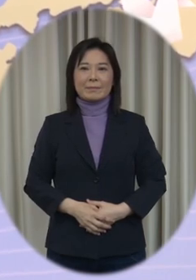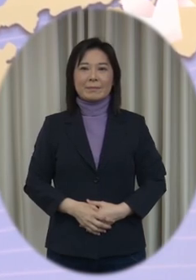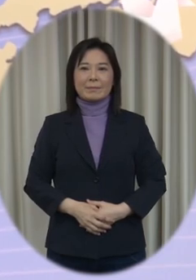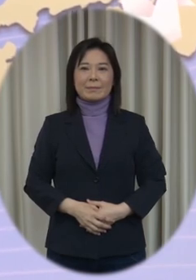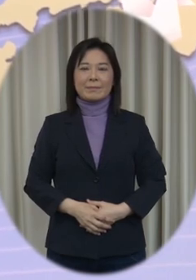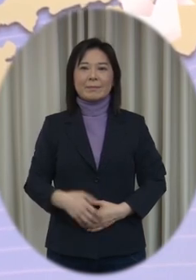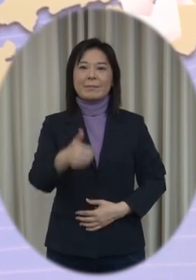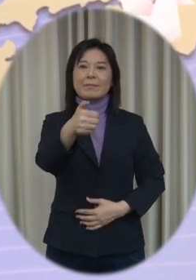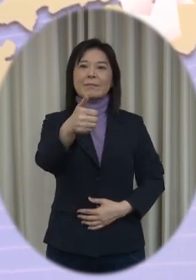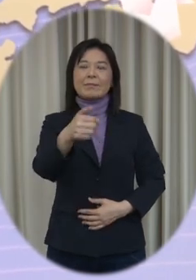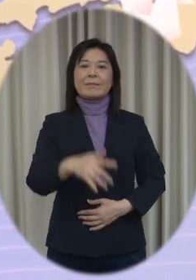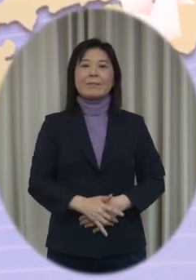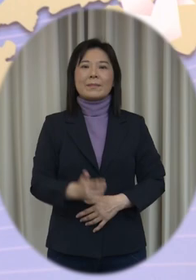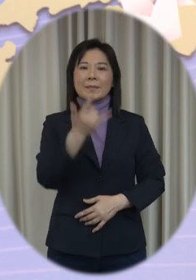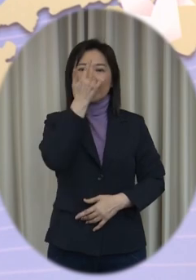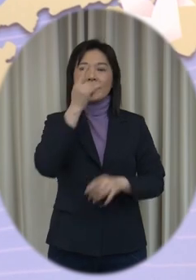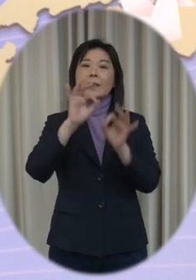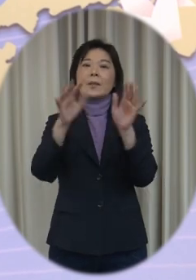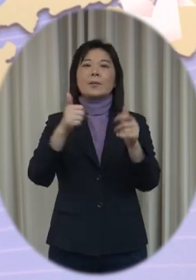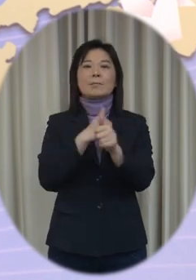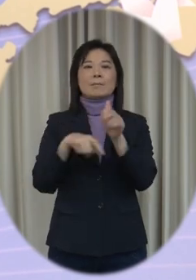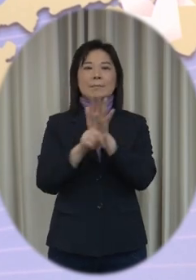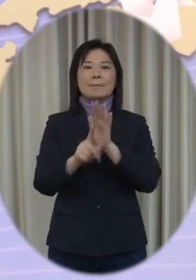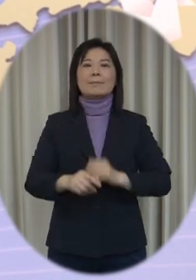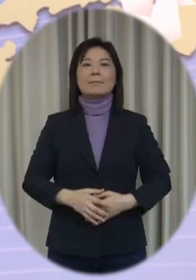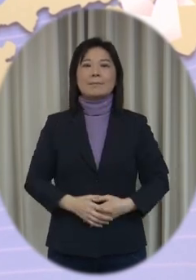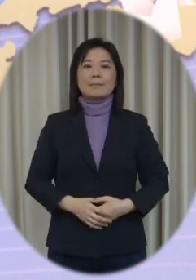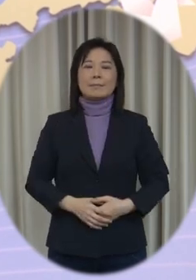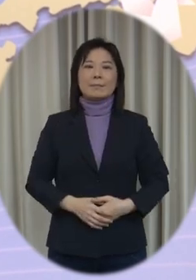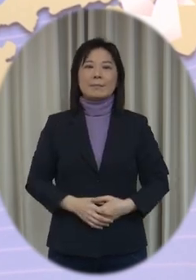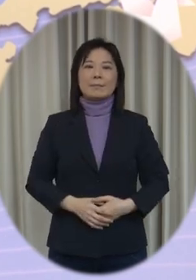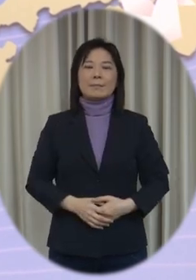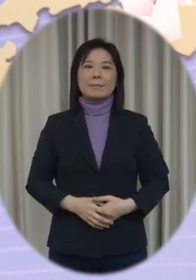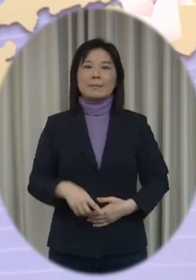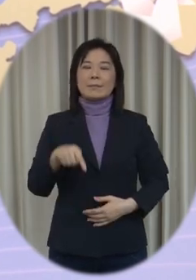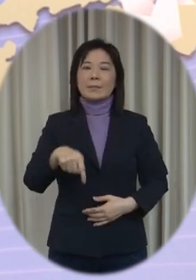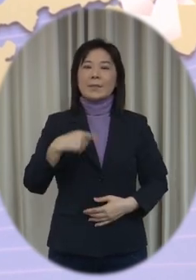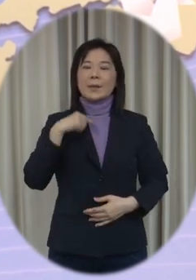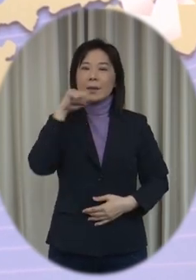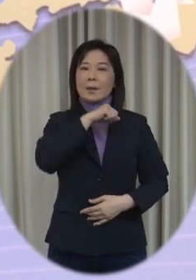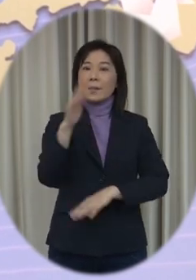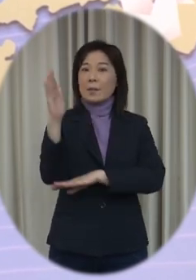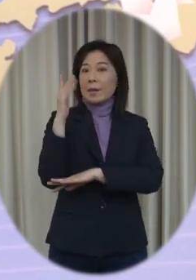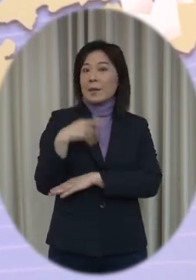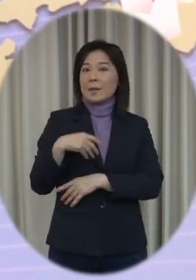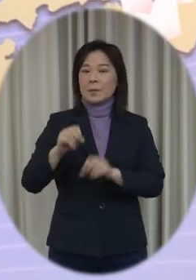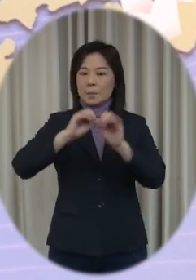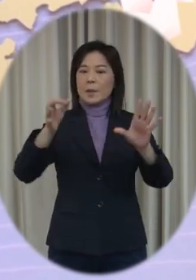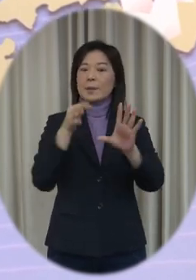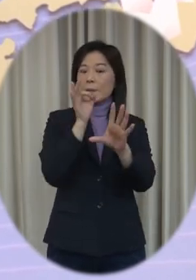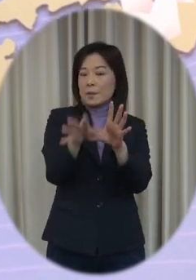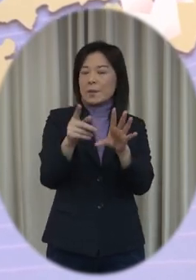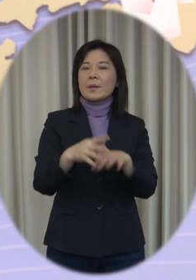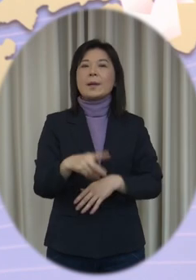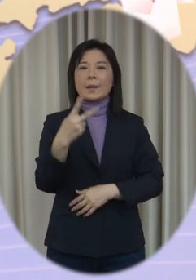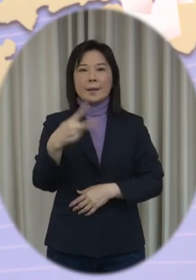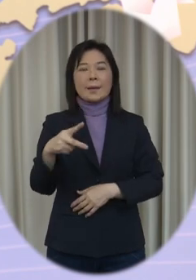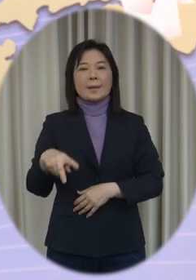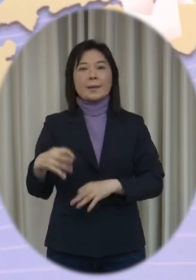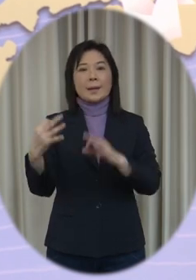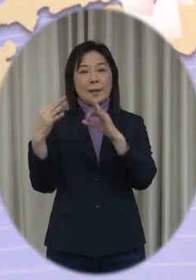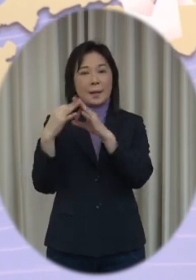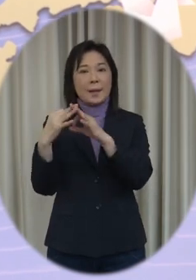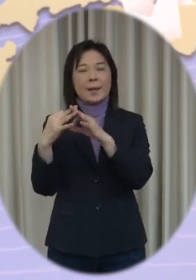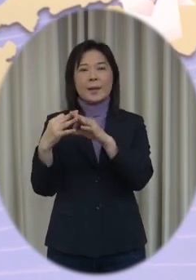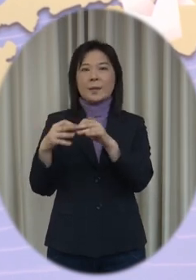我们谢谢德光代表。在我国政府宣布捐款以及开设捐款